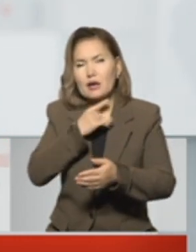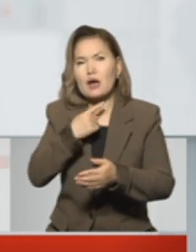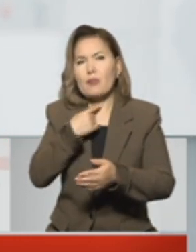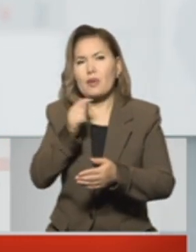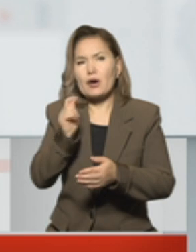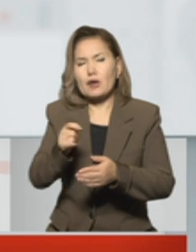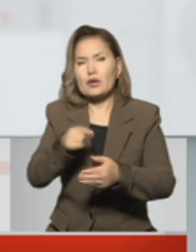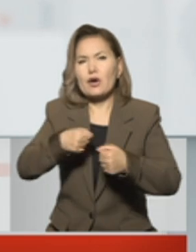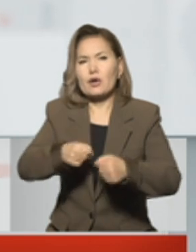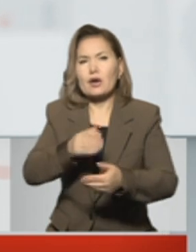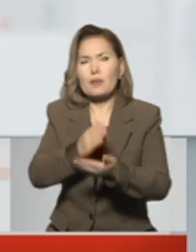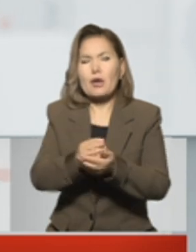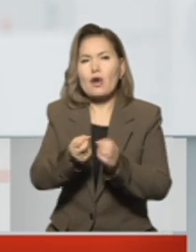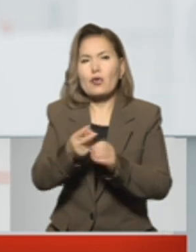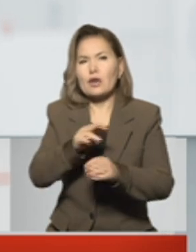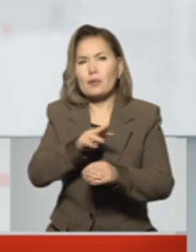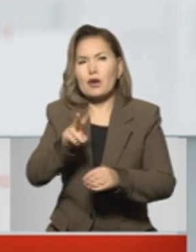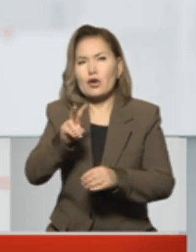ие